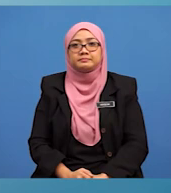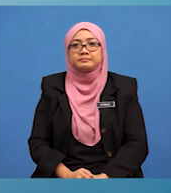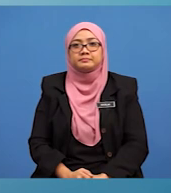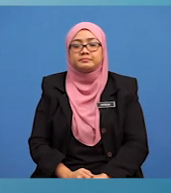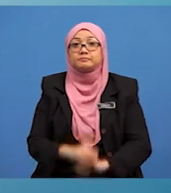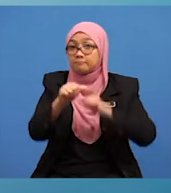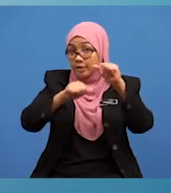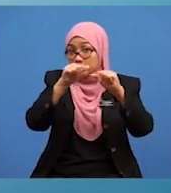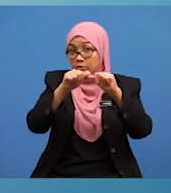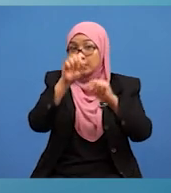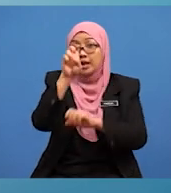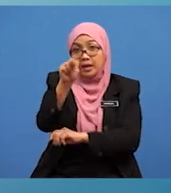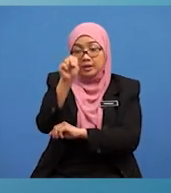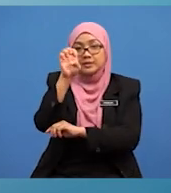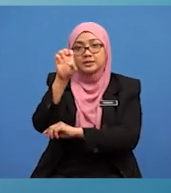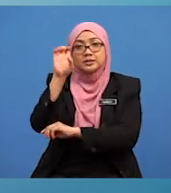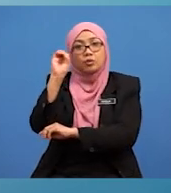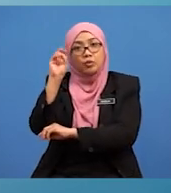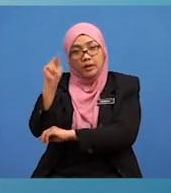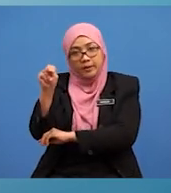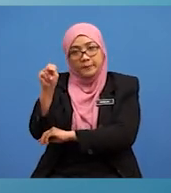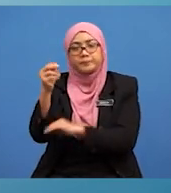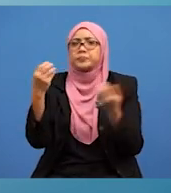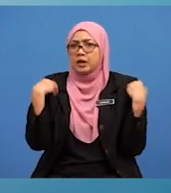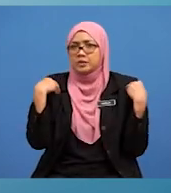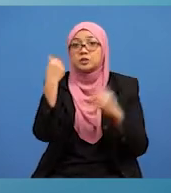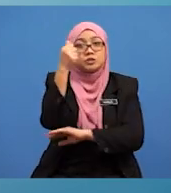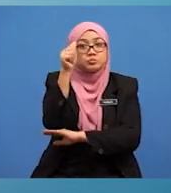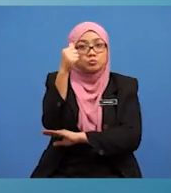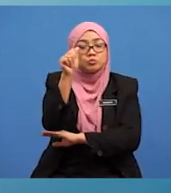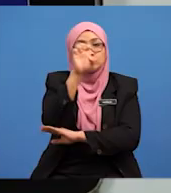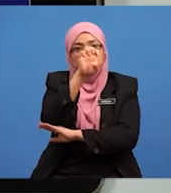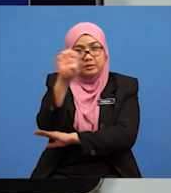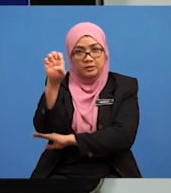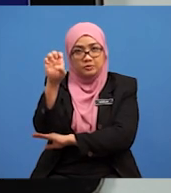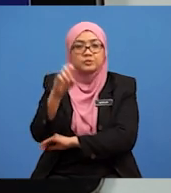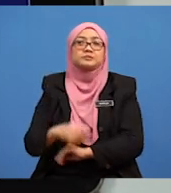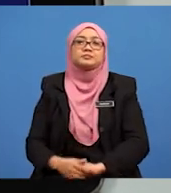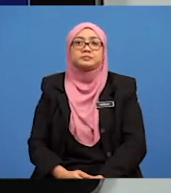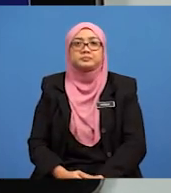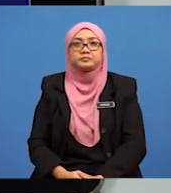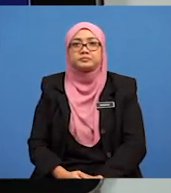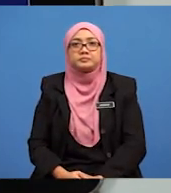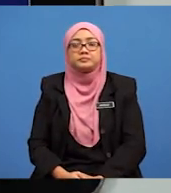Atom neon pula mempunyai 10 elektron.